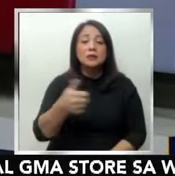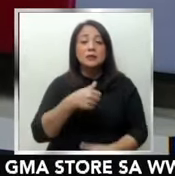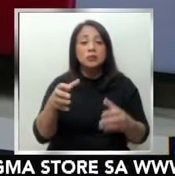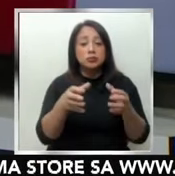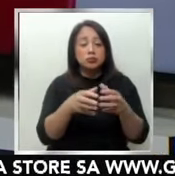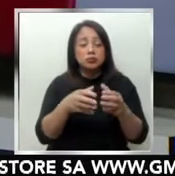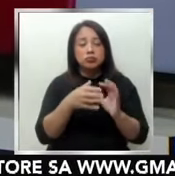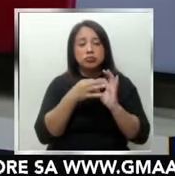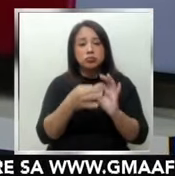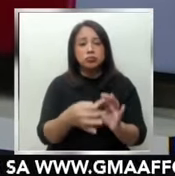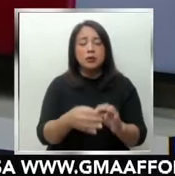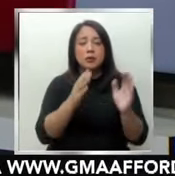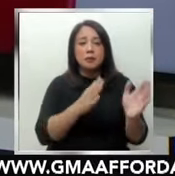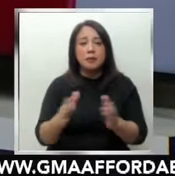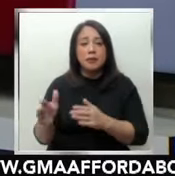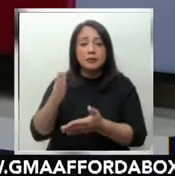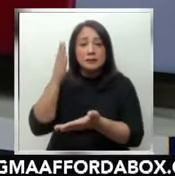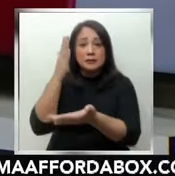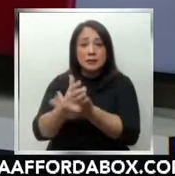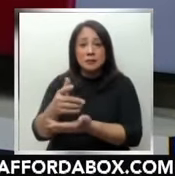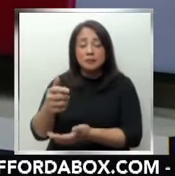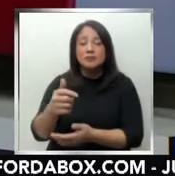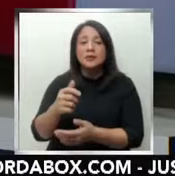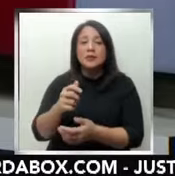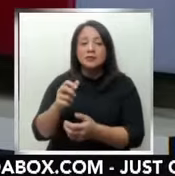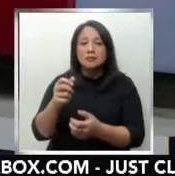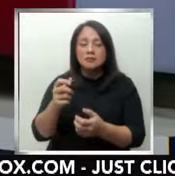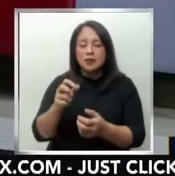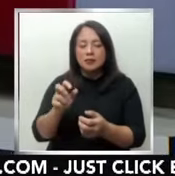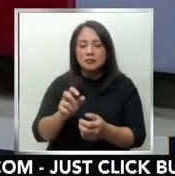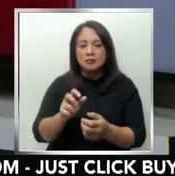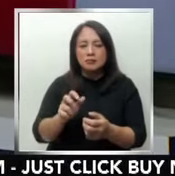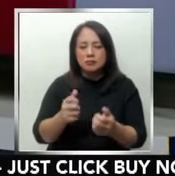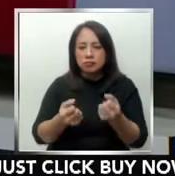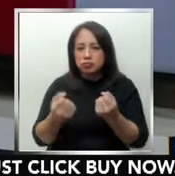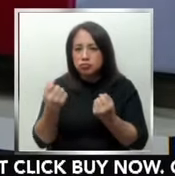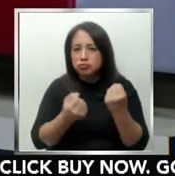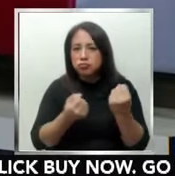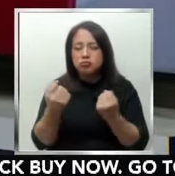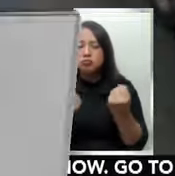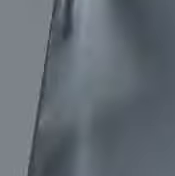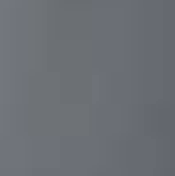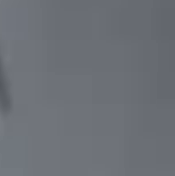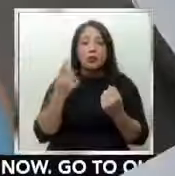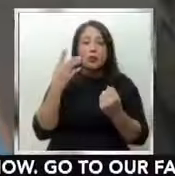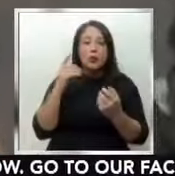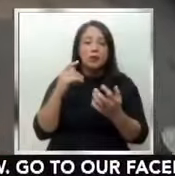ikinakasang tigil pasada Contra modernization program at nakatutok si Ian